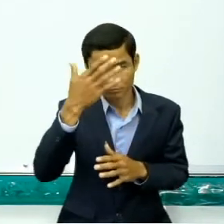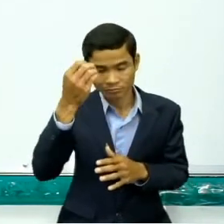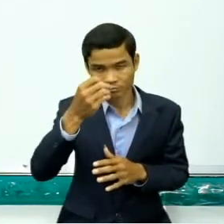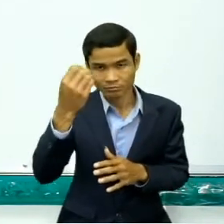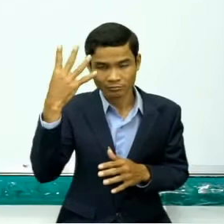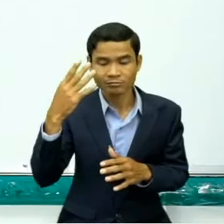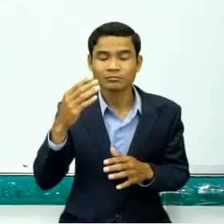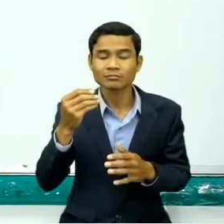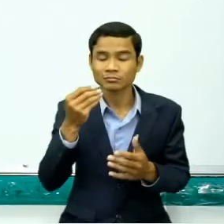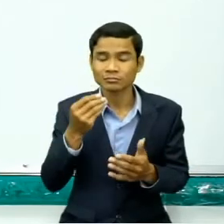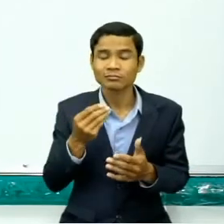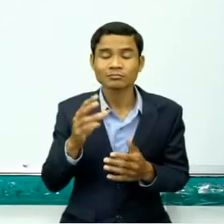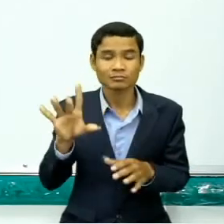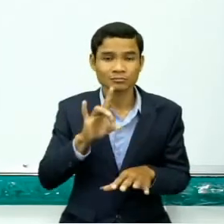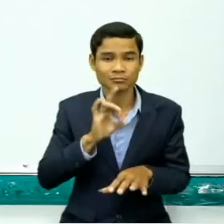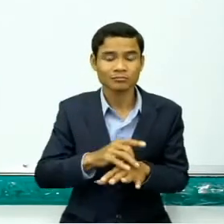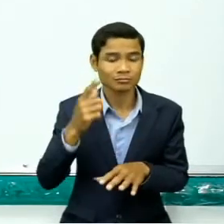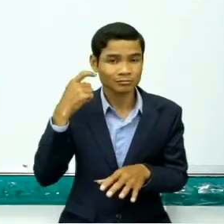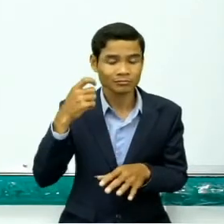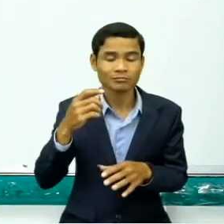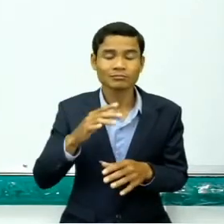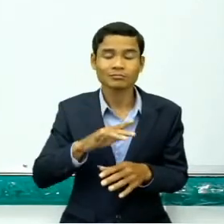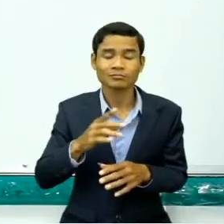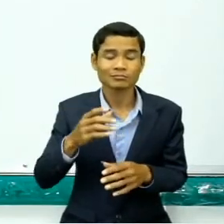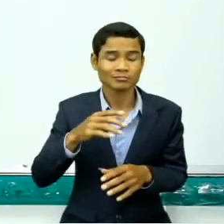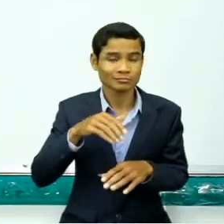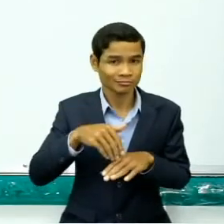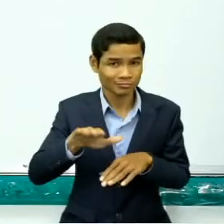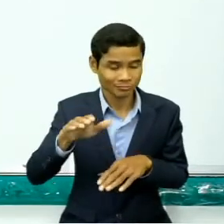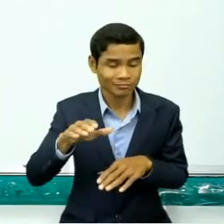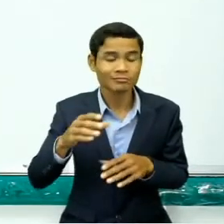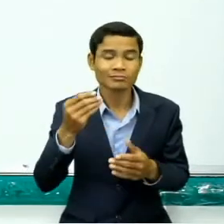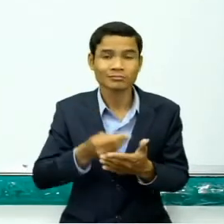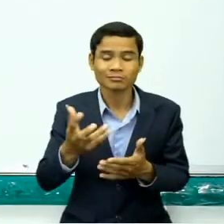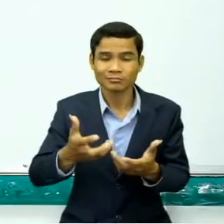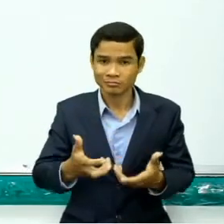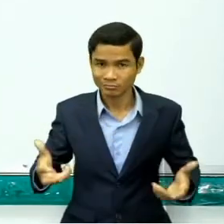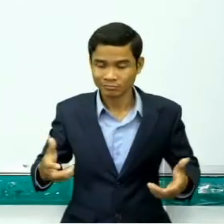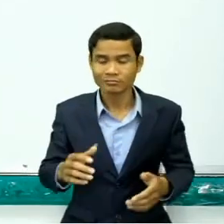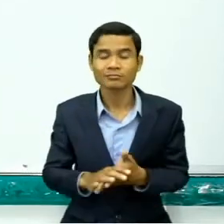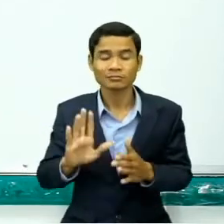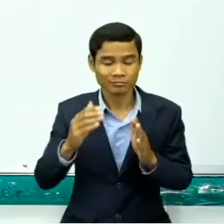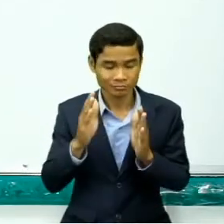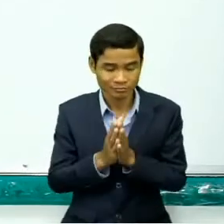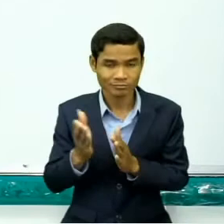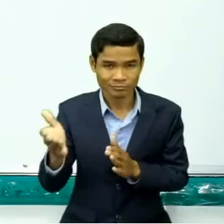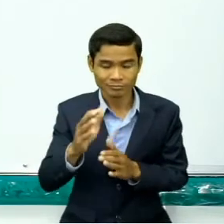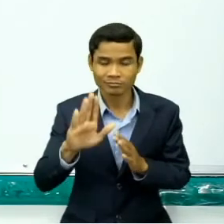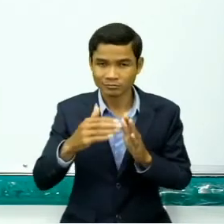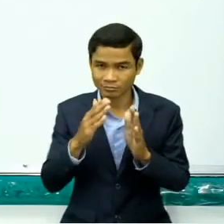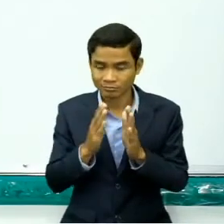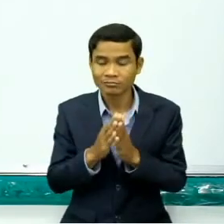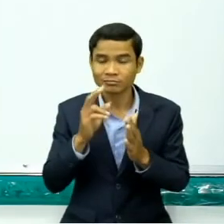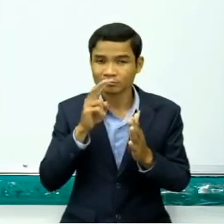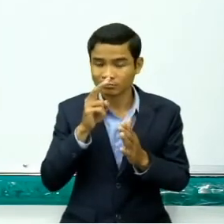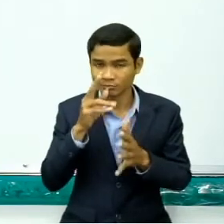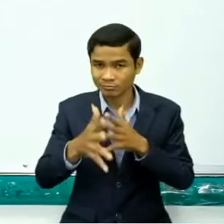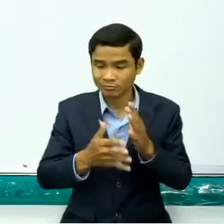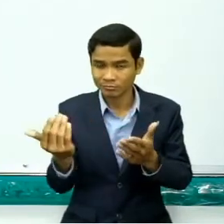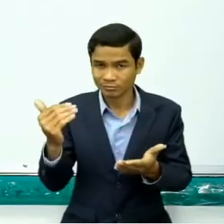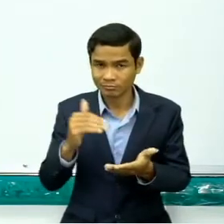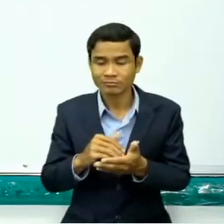plek plang bê mai pra tinh tung ninh. Chà con hay là con ăn bia plek plang là vinh